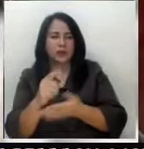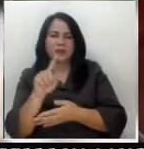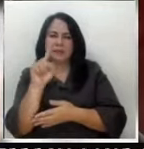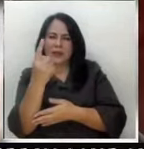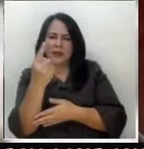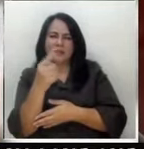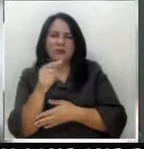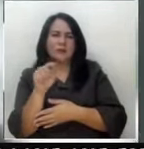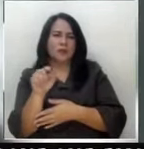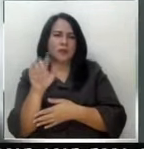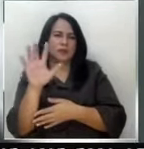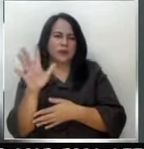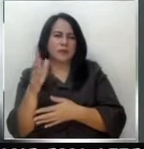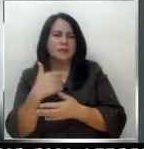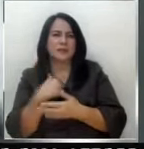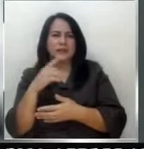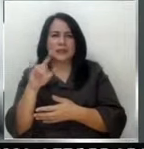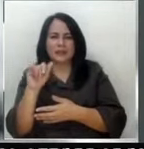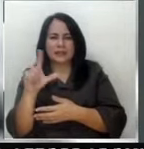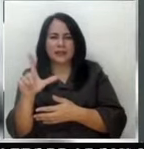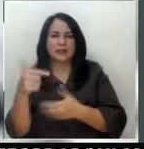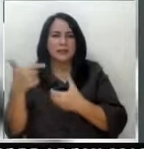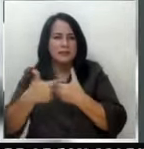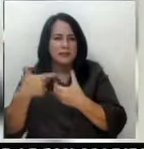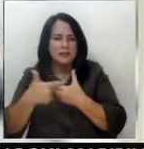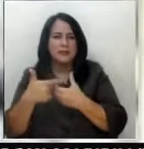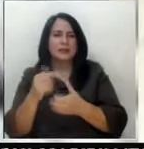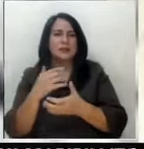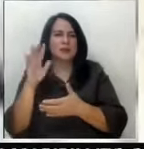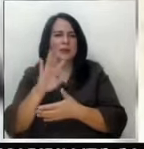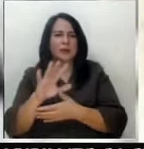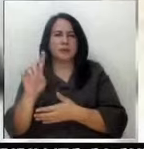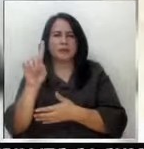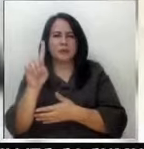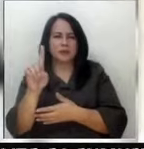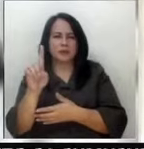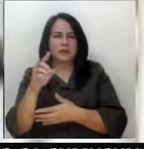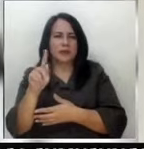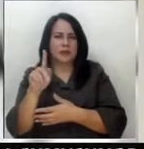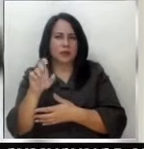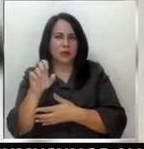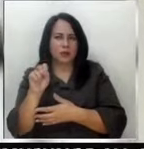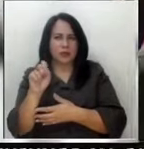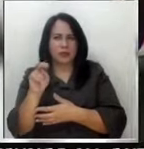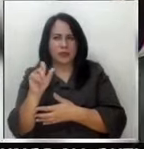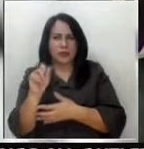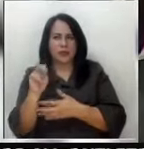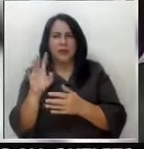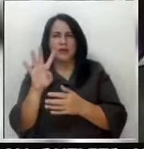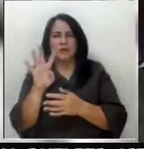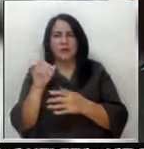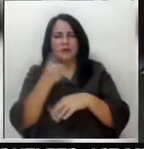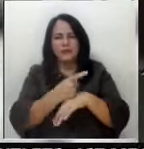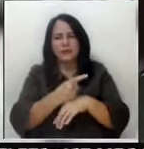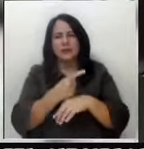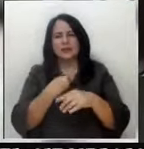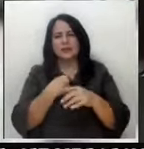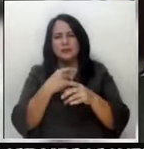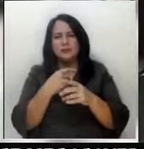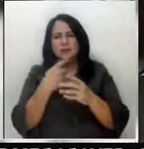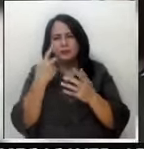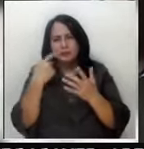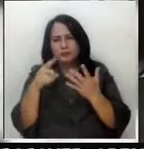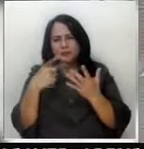yan sa kada litro ng diesel at gasolina, habang mahigit piso sa kerosene base sa 4-day trading, sabi ni Oil